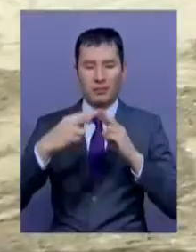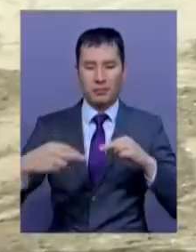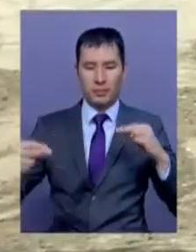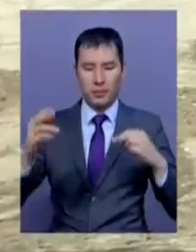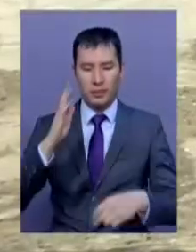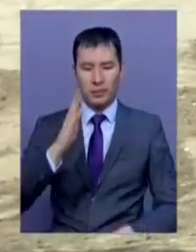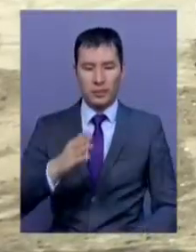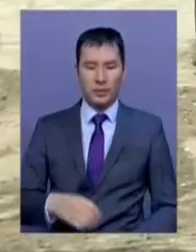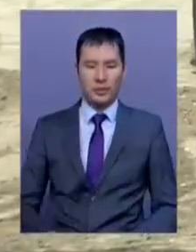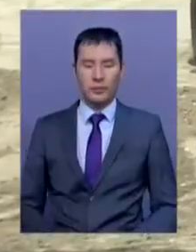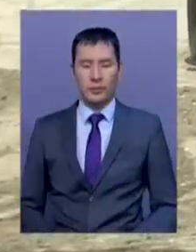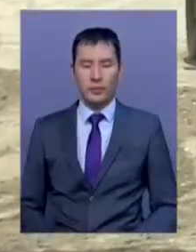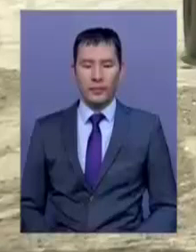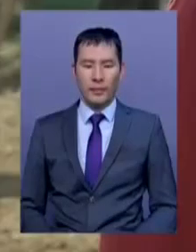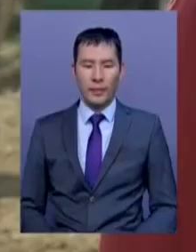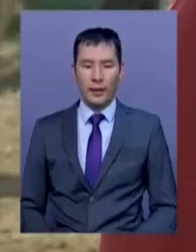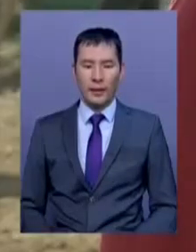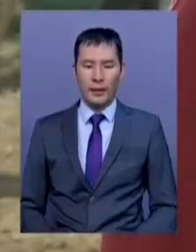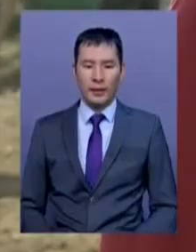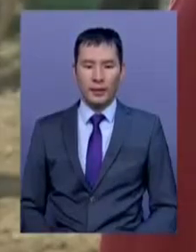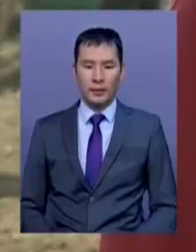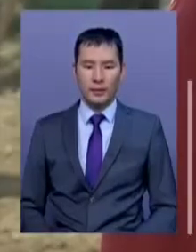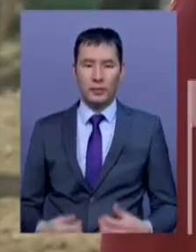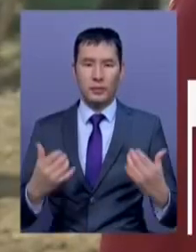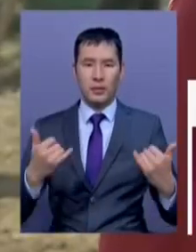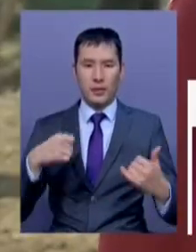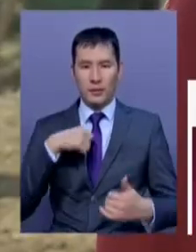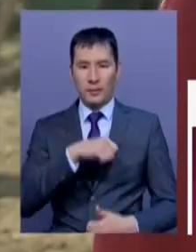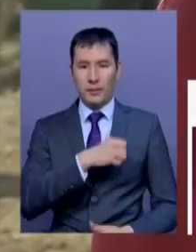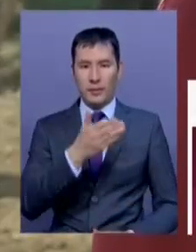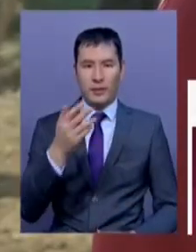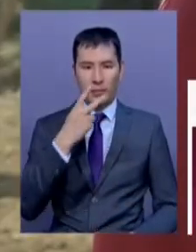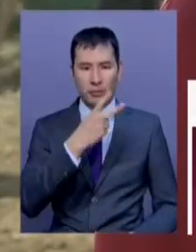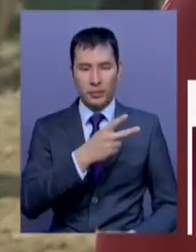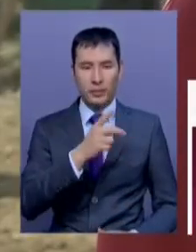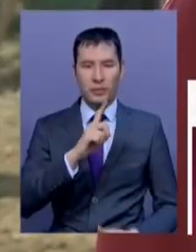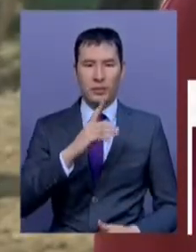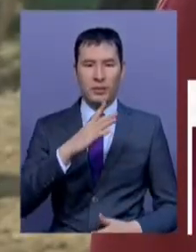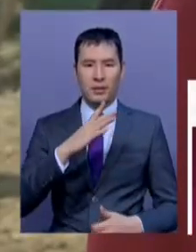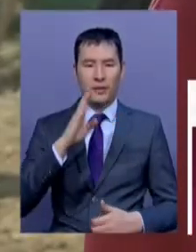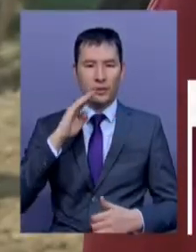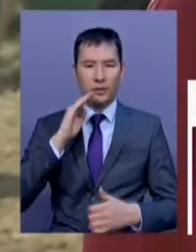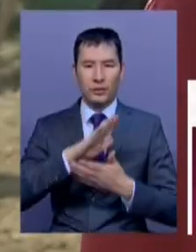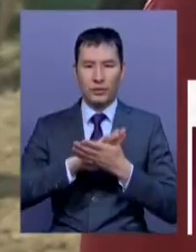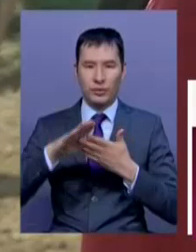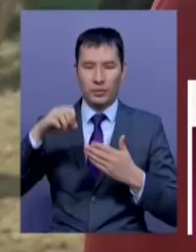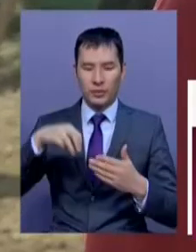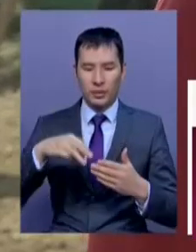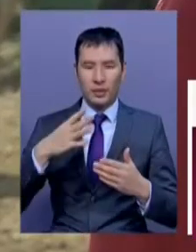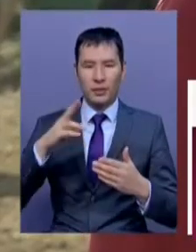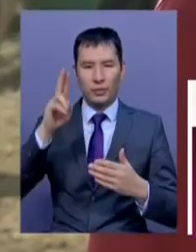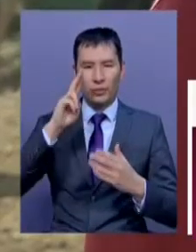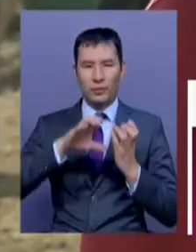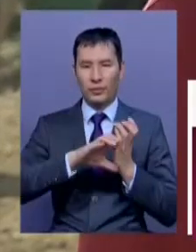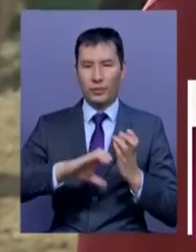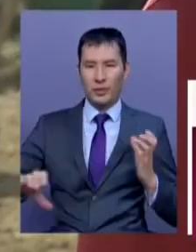инженерлік желіге толық қосылады. Суды өткізіп атыр, жаңадан канализацияны жүргізіп атыр. Освещениені жасап